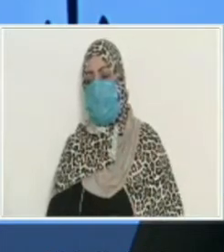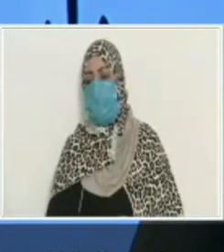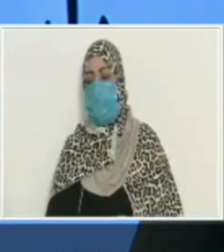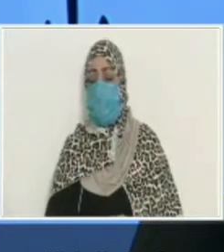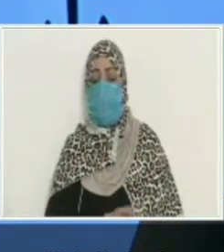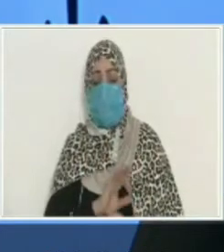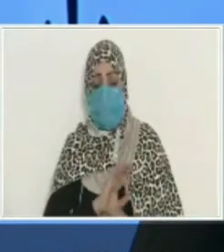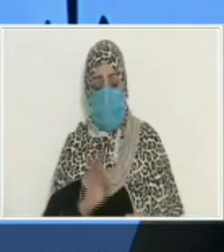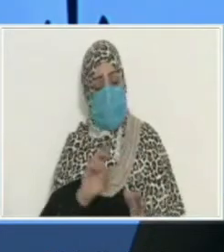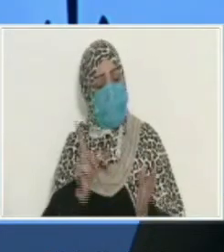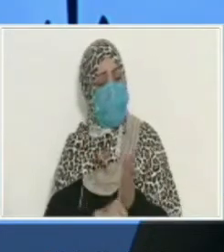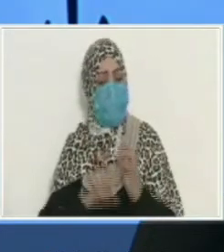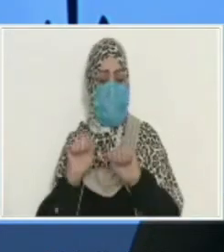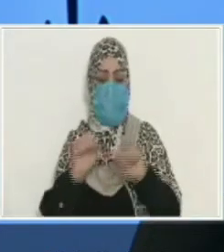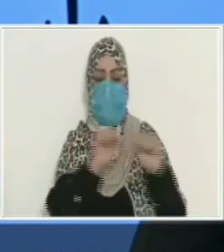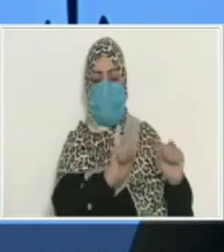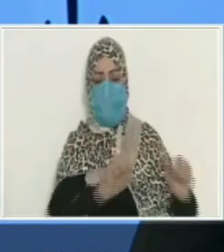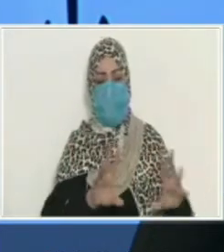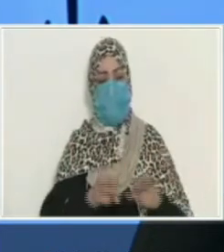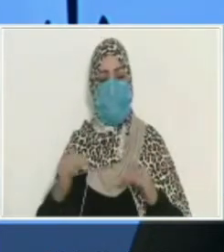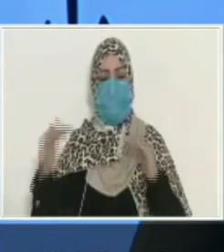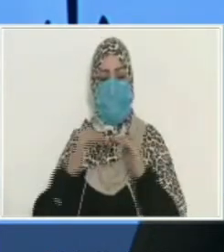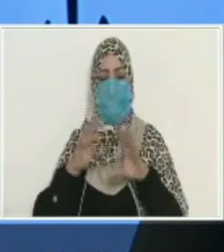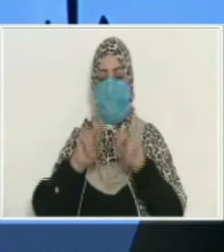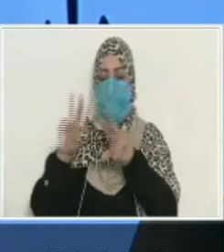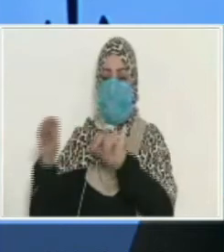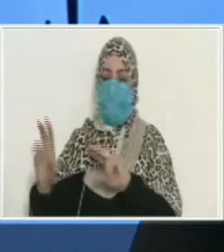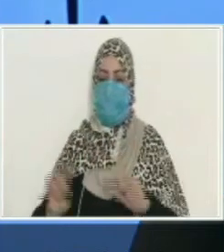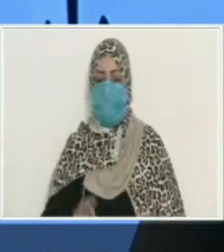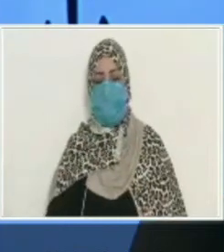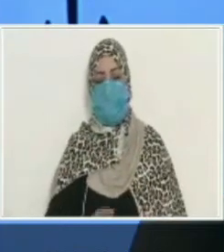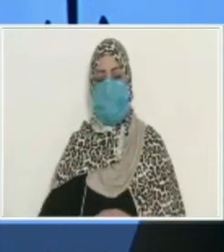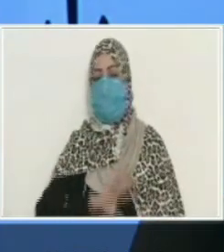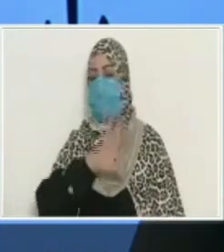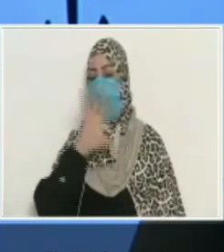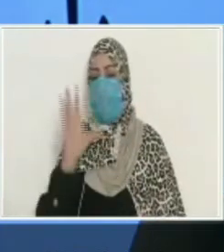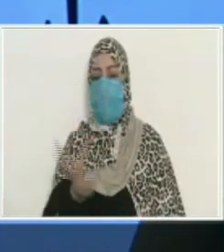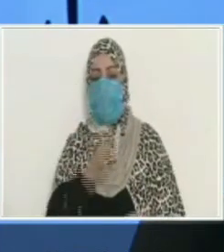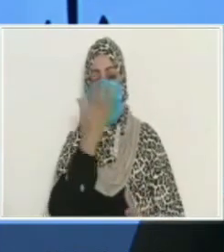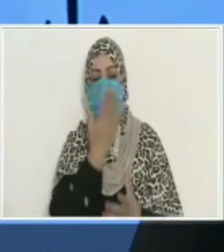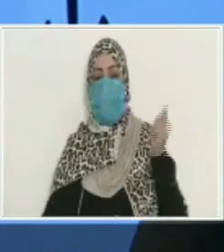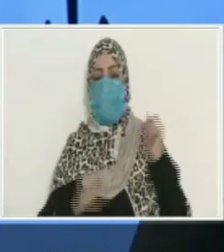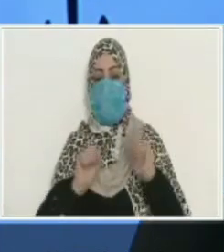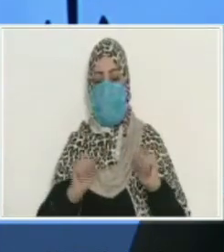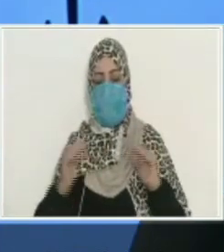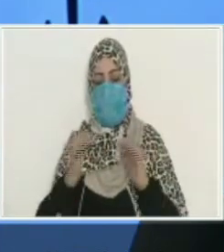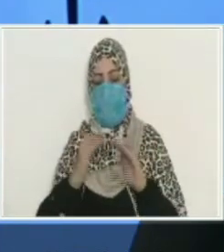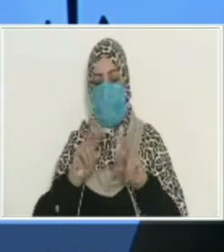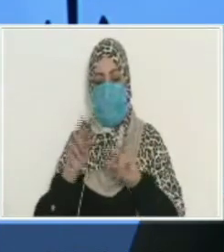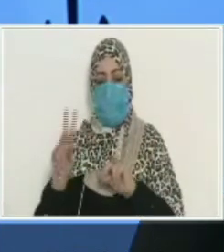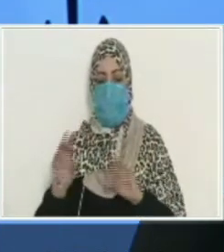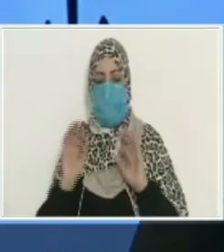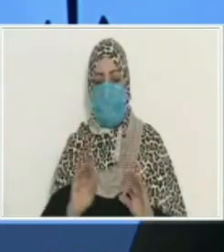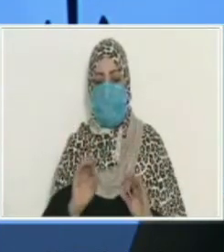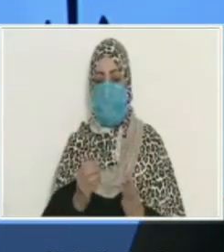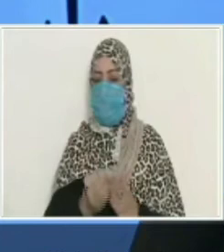حق للورثة لجميع الورثة، لا يجوز أن يمنع منها شخص وأحد من الورثة من